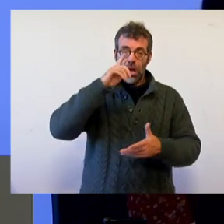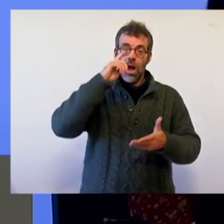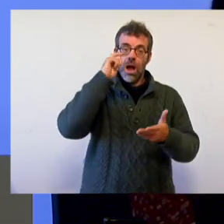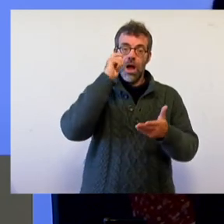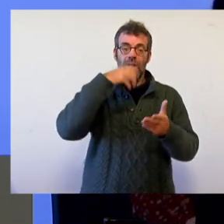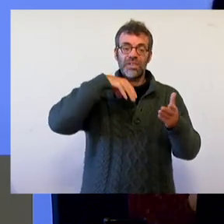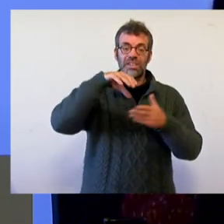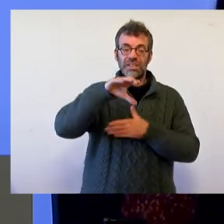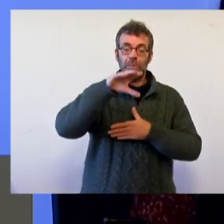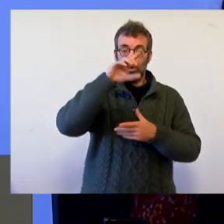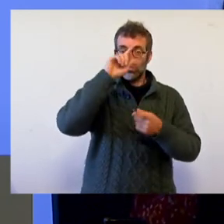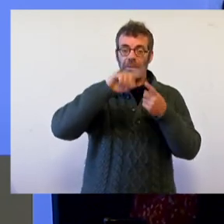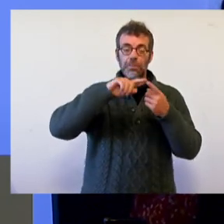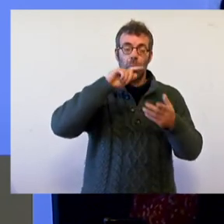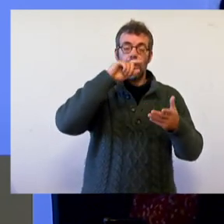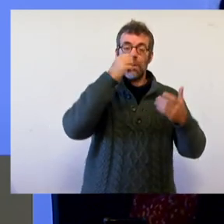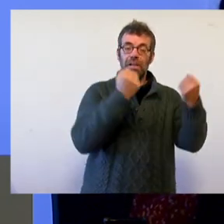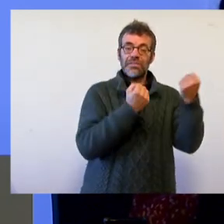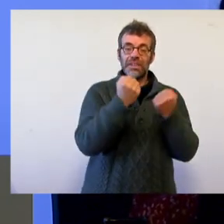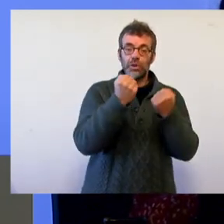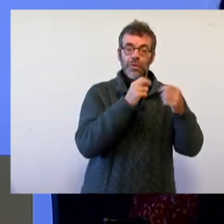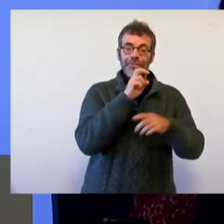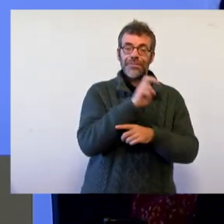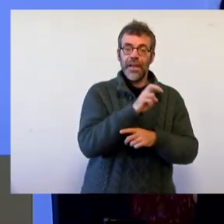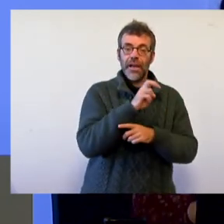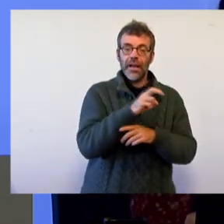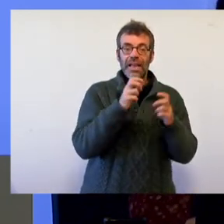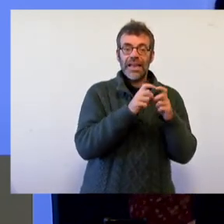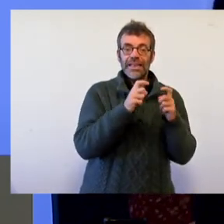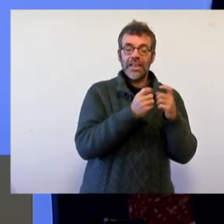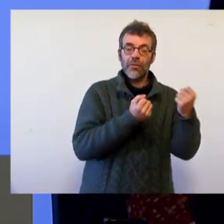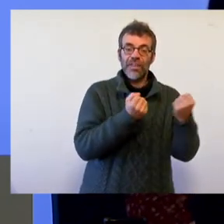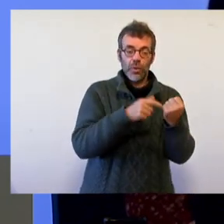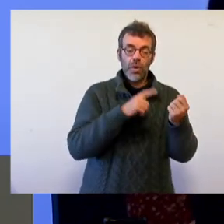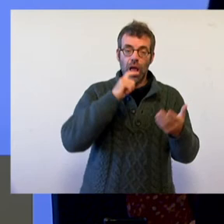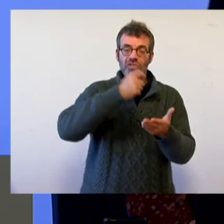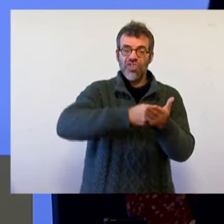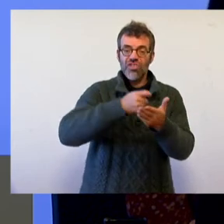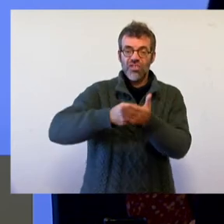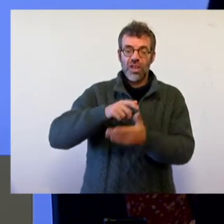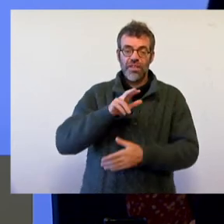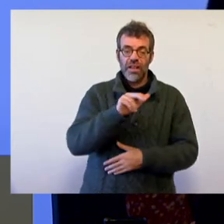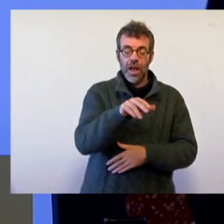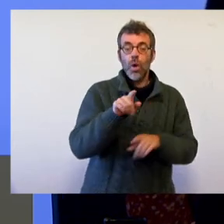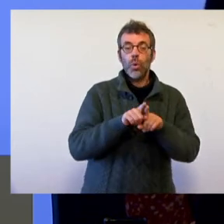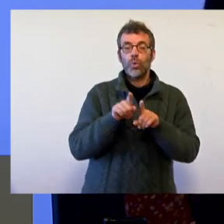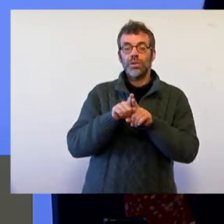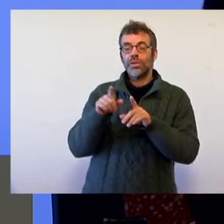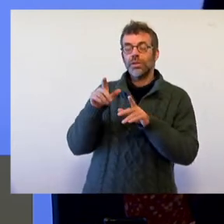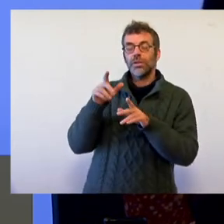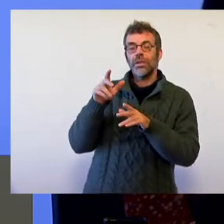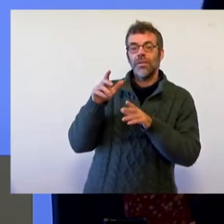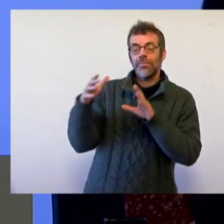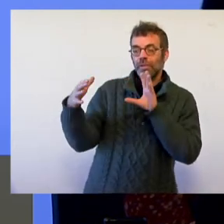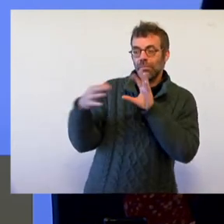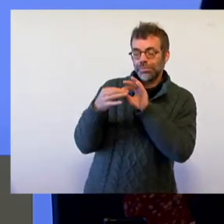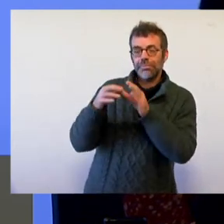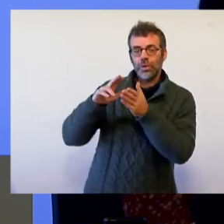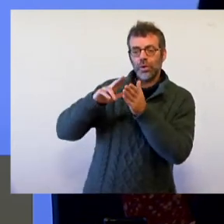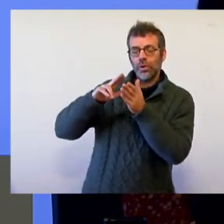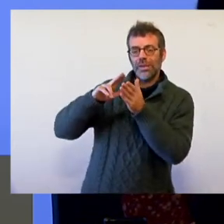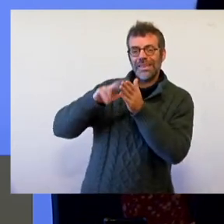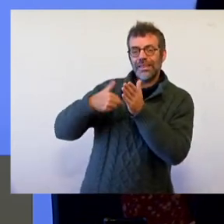pour dégager des marges de manœuvre et des économies de fonctionnement. C'est pour ça que nous allons engager des crédits massivement pour la